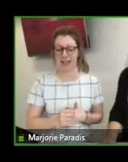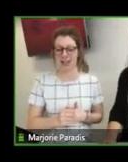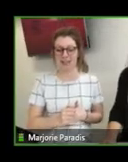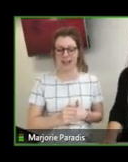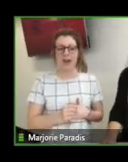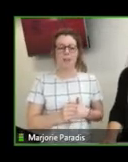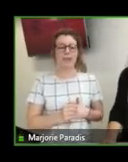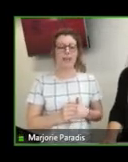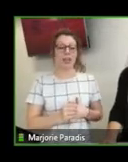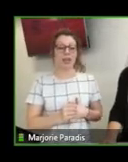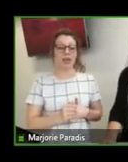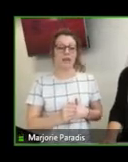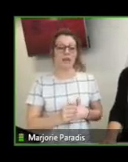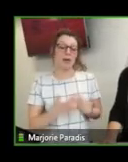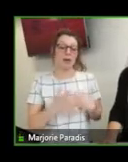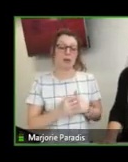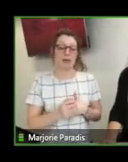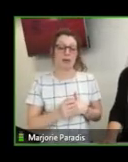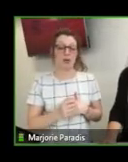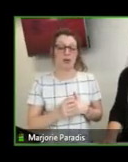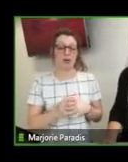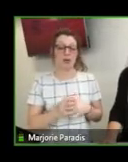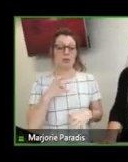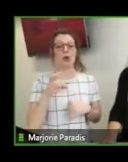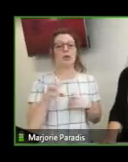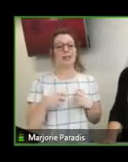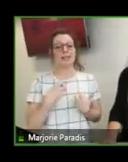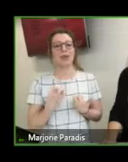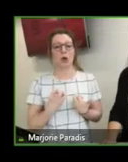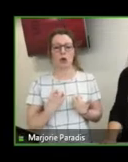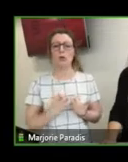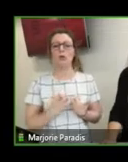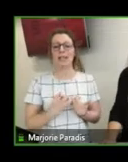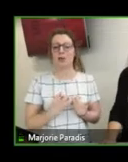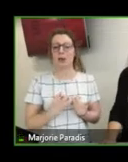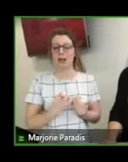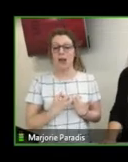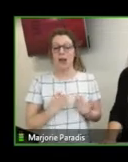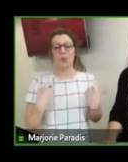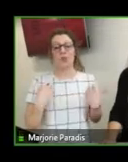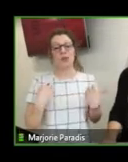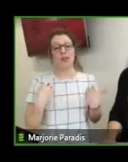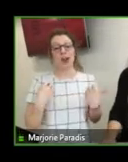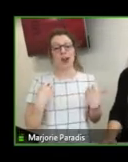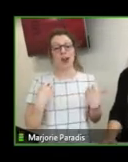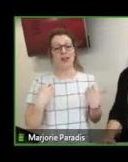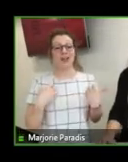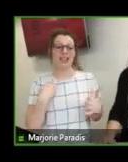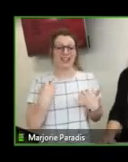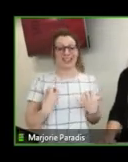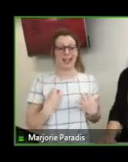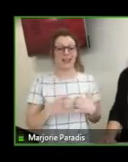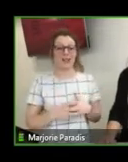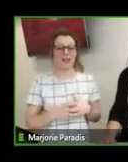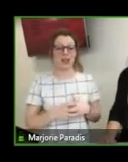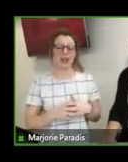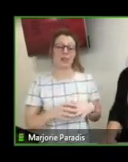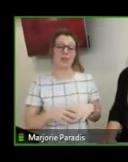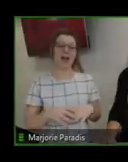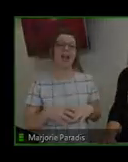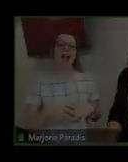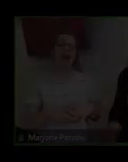relatives à la recherche. Mais ce qu'il a fait, lui, il va vous l'expliquer de toute façon, mais il a utilisé un contenu textuel, puis il a généré, grâce à un